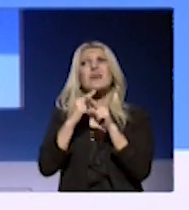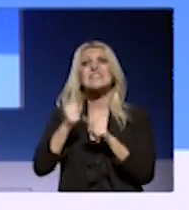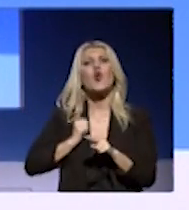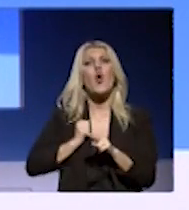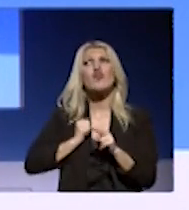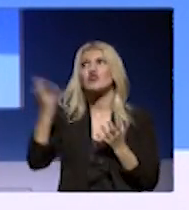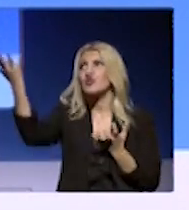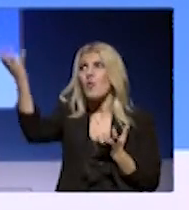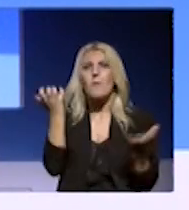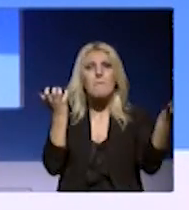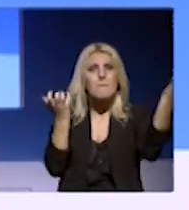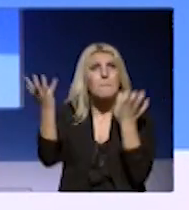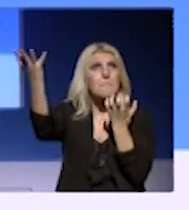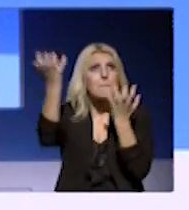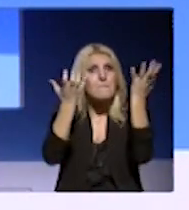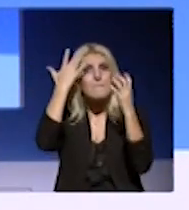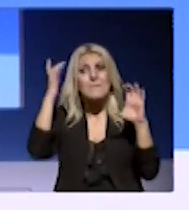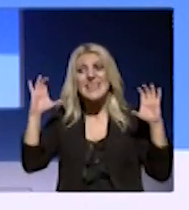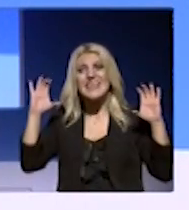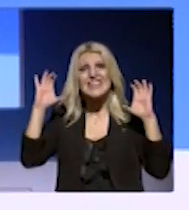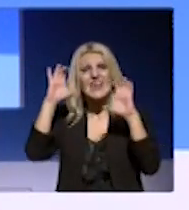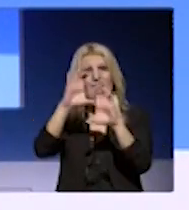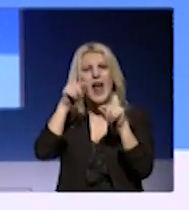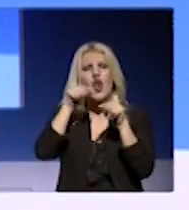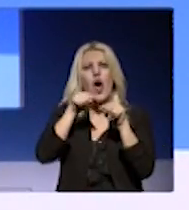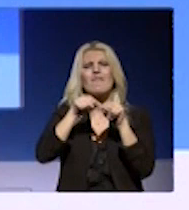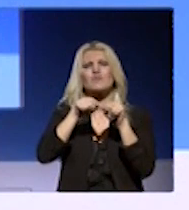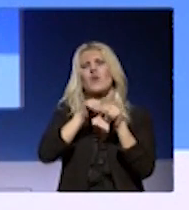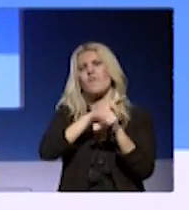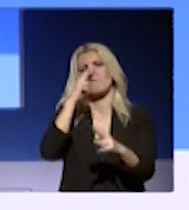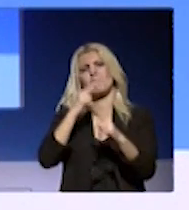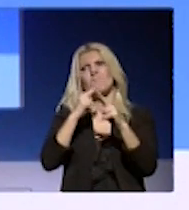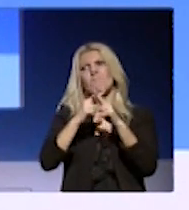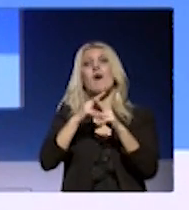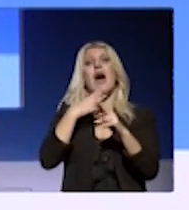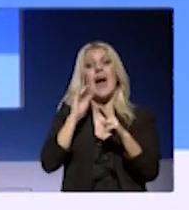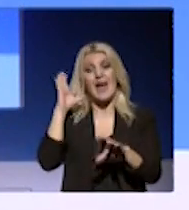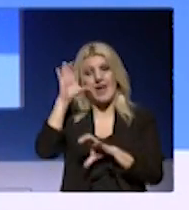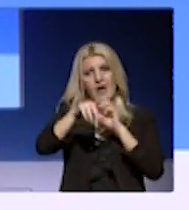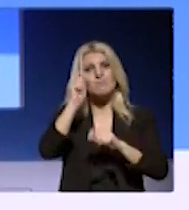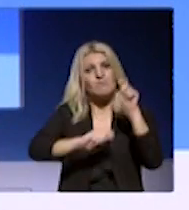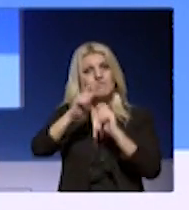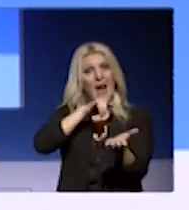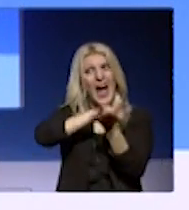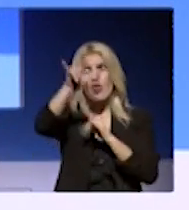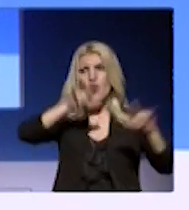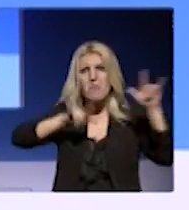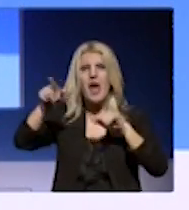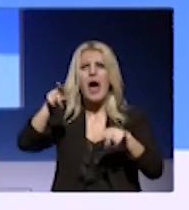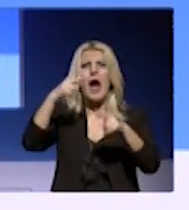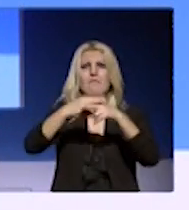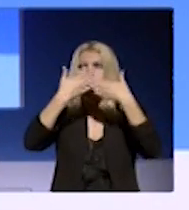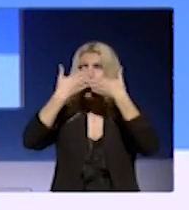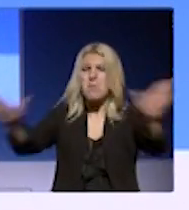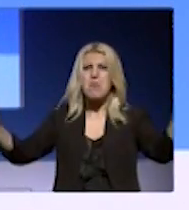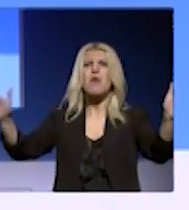μας, τα οποία αποτελούν και την βασική πηγή, πύλη εισόδου για επισκέπτες στην πατρίδα μας. Επομένως, πολύ σύντομα